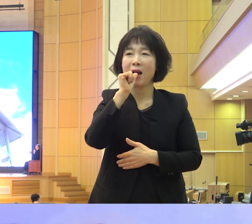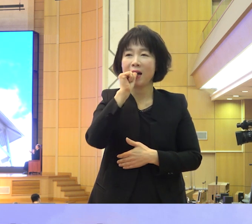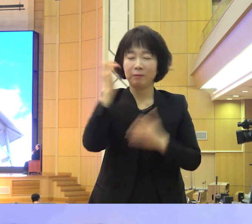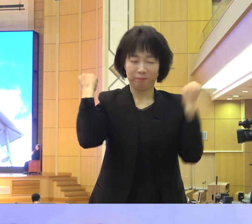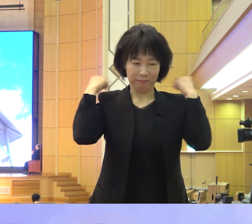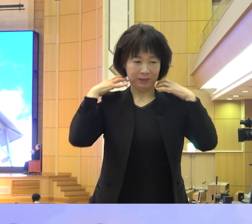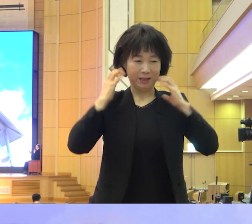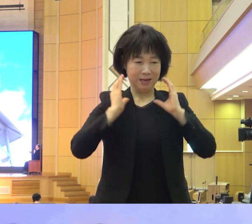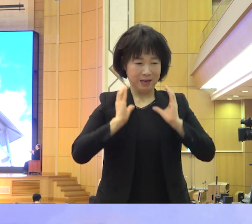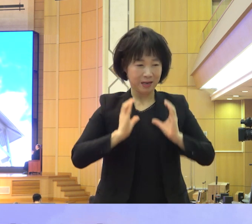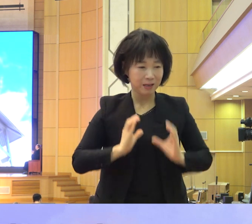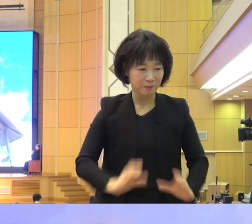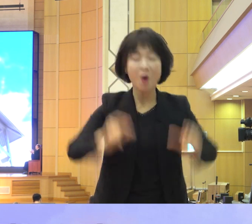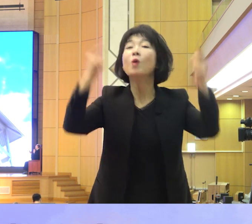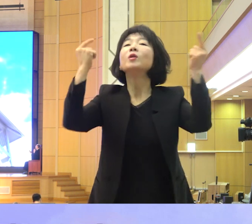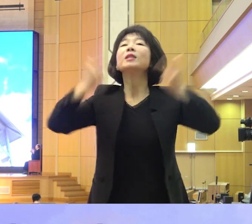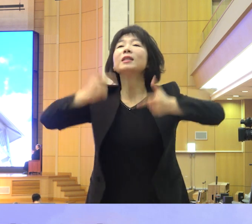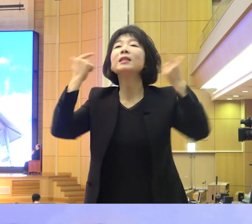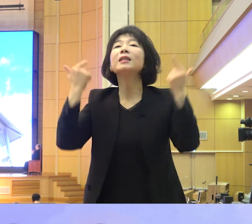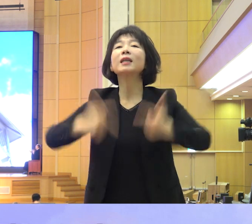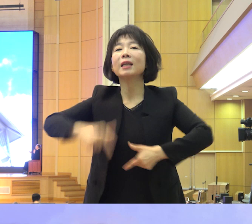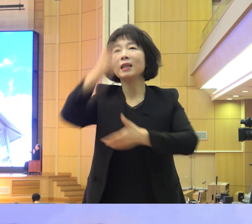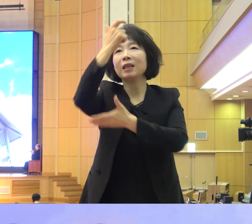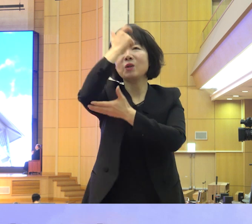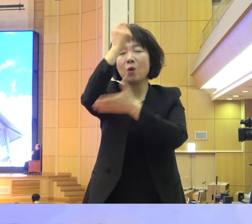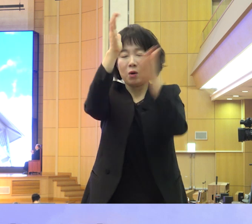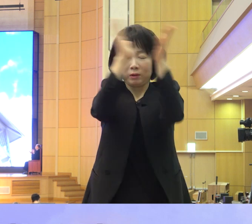복음의 갑주 입고 늘